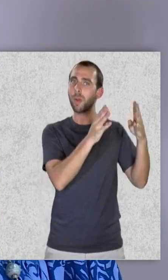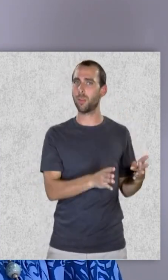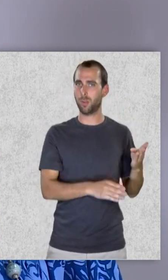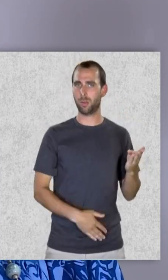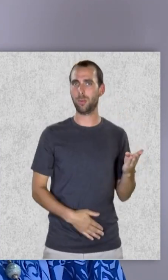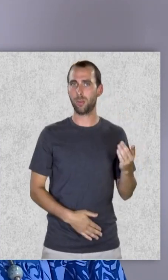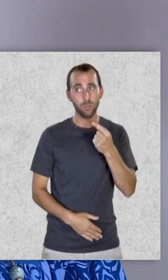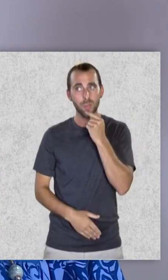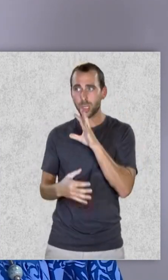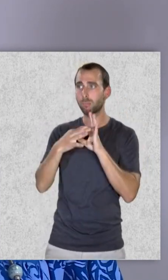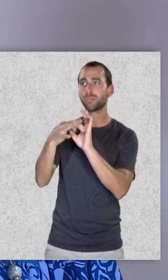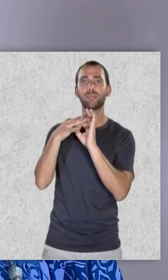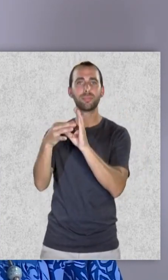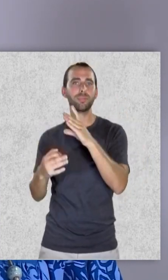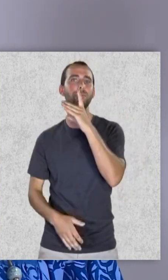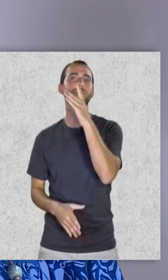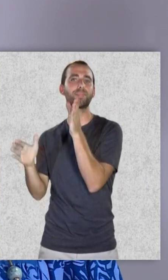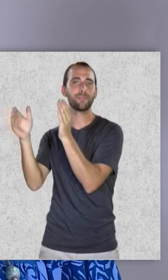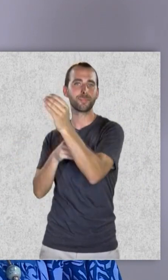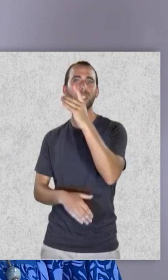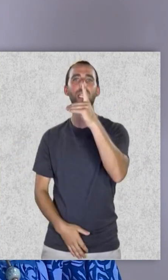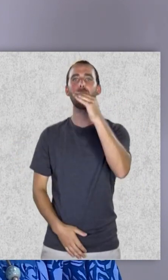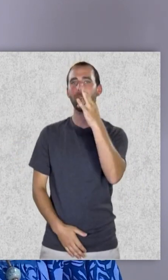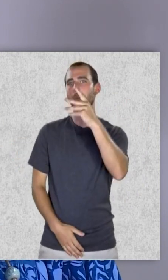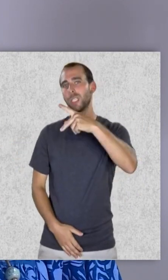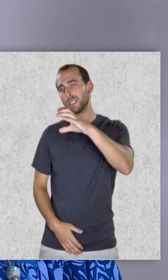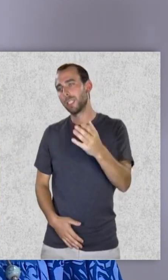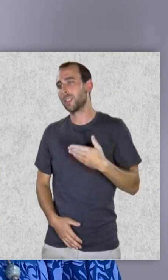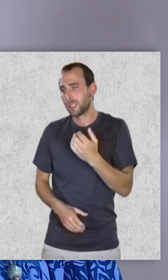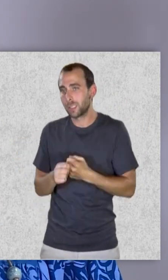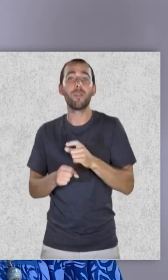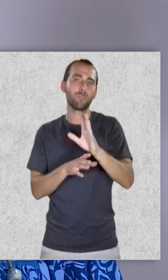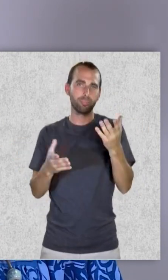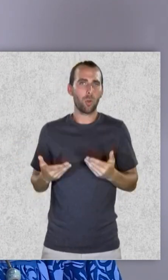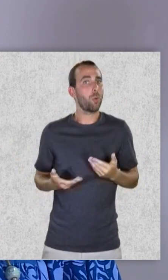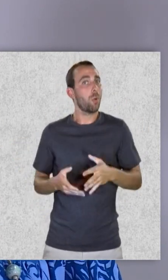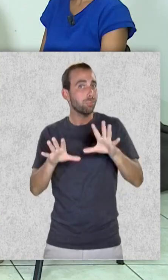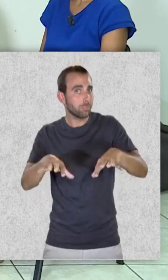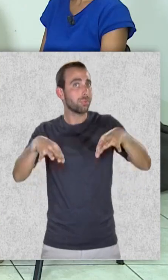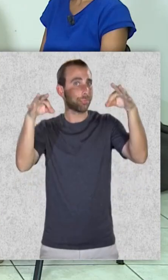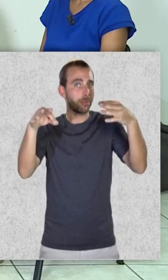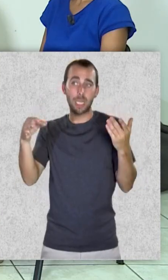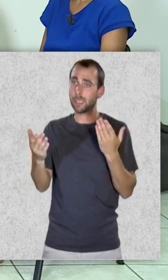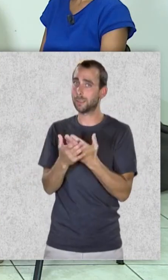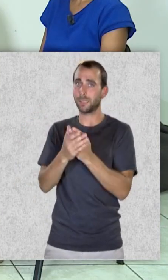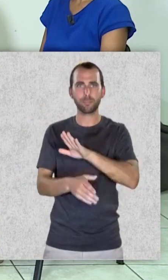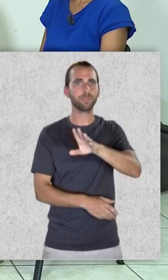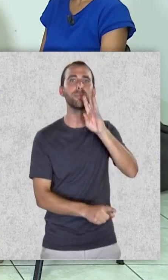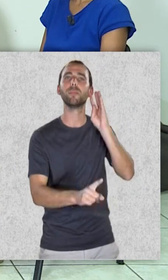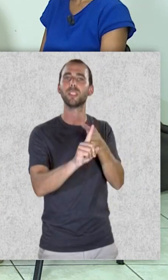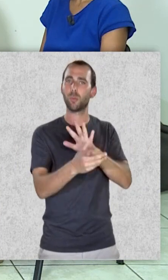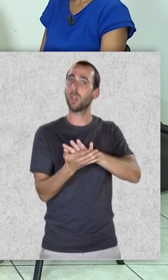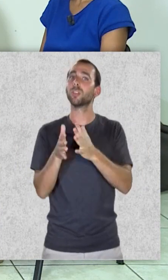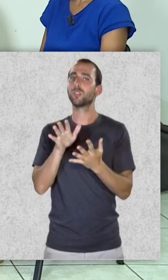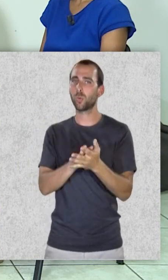DFPC, on a mis, en ce moment c'est en sommeil un peu, mais ça fait partie des missions de l'association. On a mis en place donc